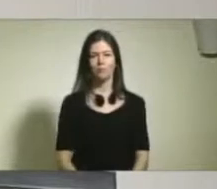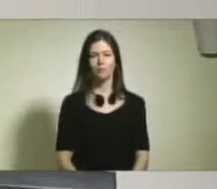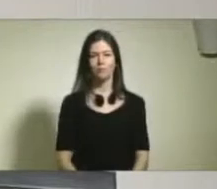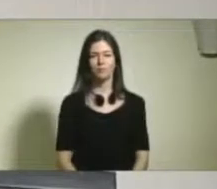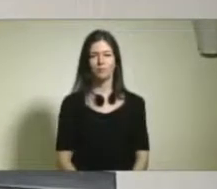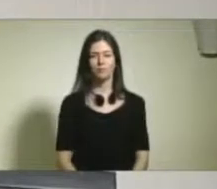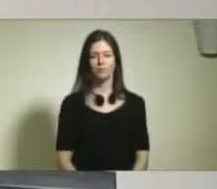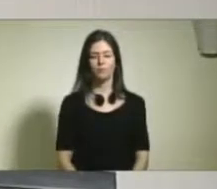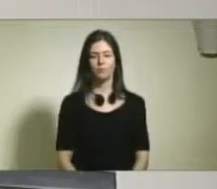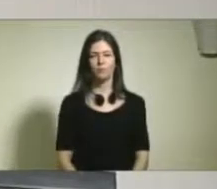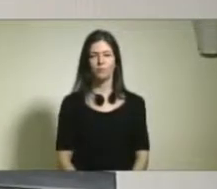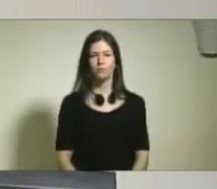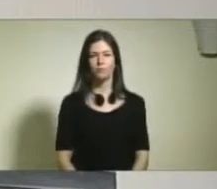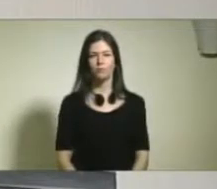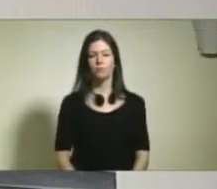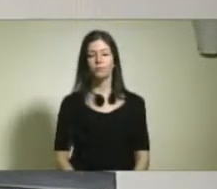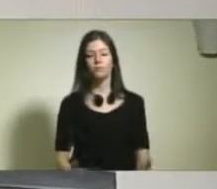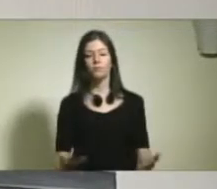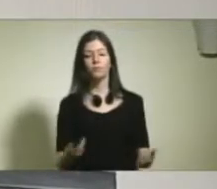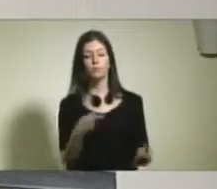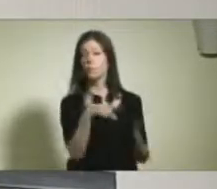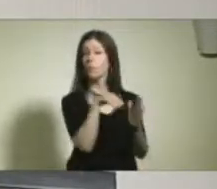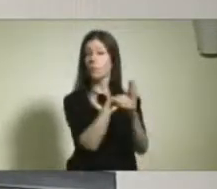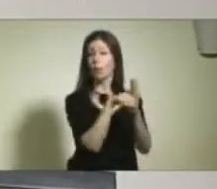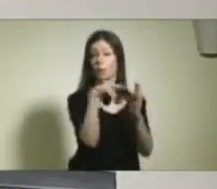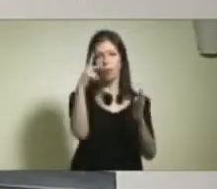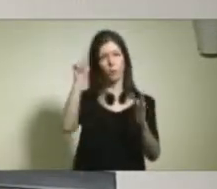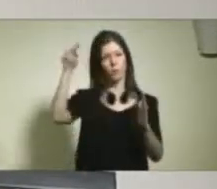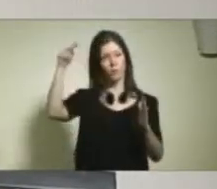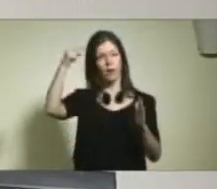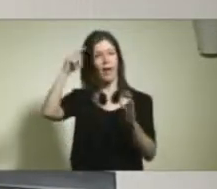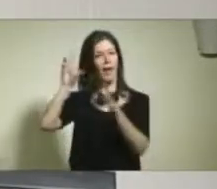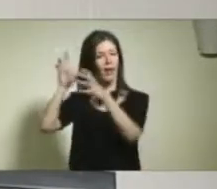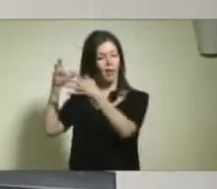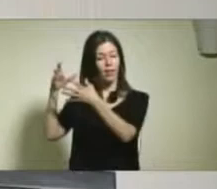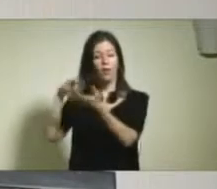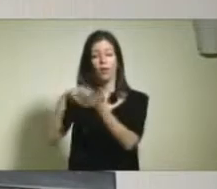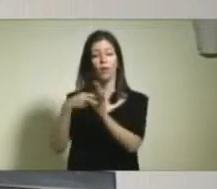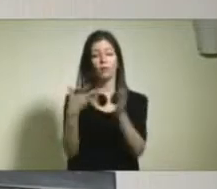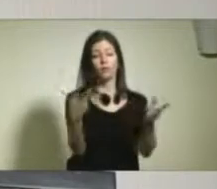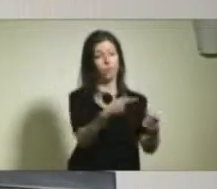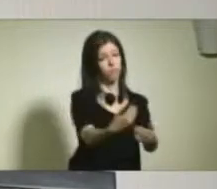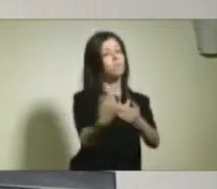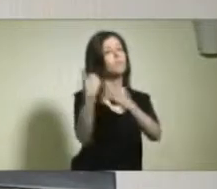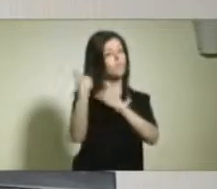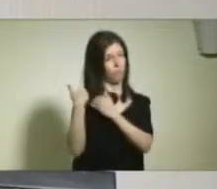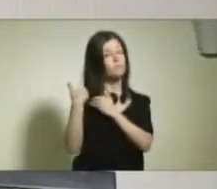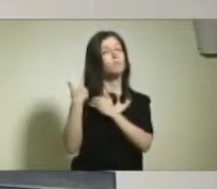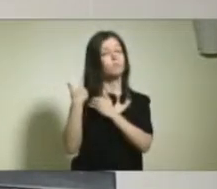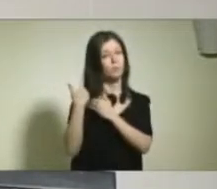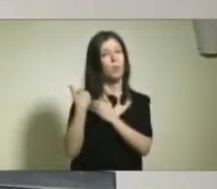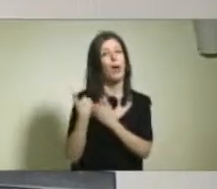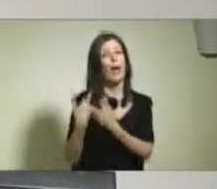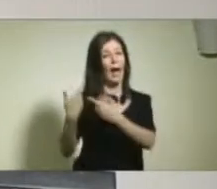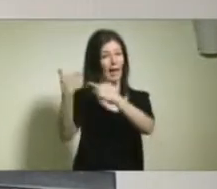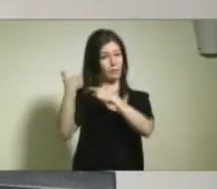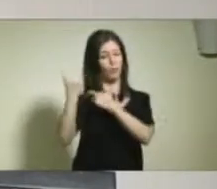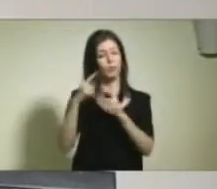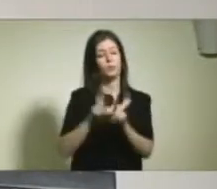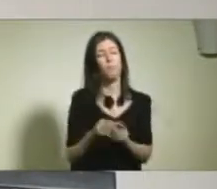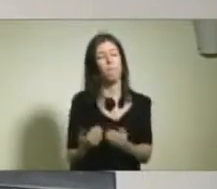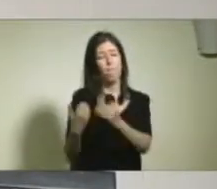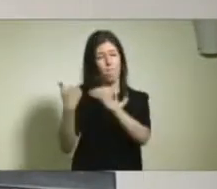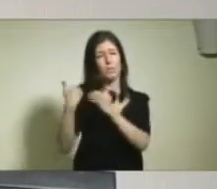Alors, évidemment, comme on est une banque d'État, on a une grosse responsabilité et on a une grosse mission de service public. Et dans